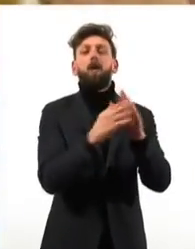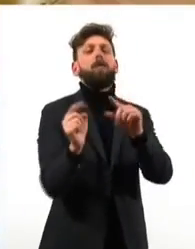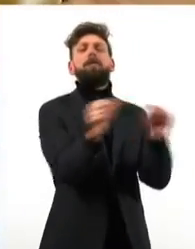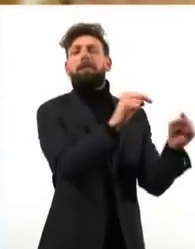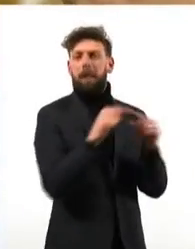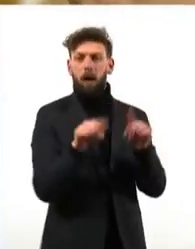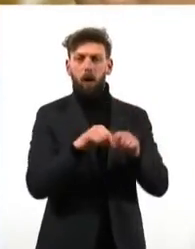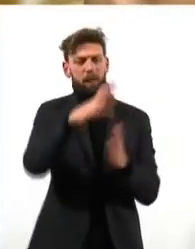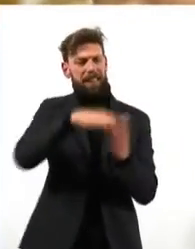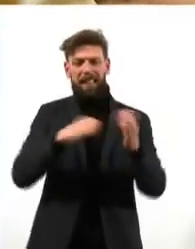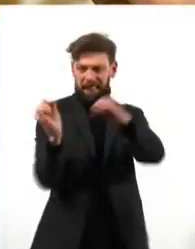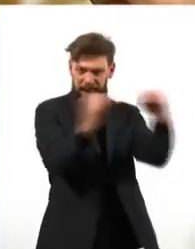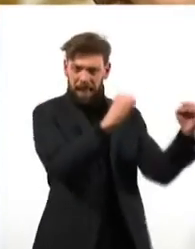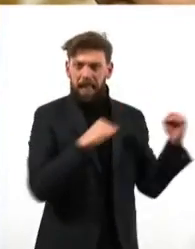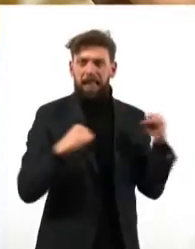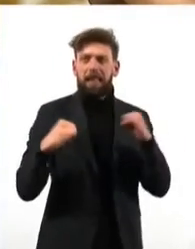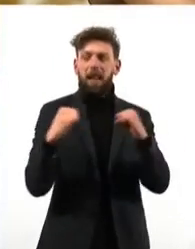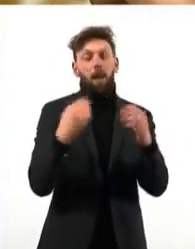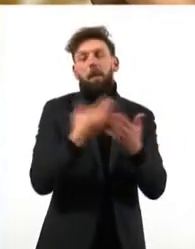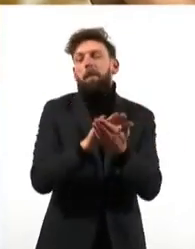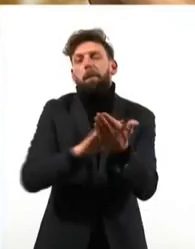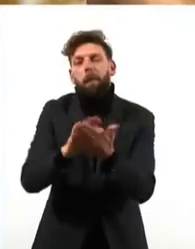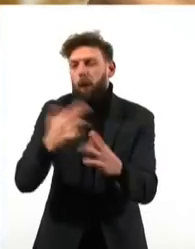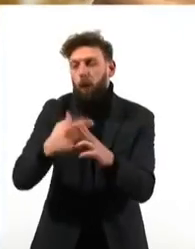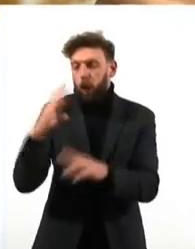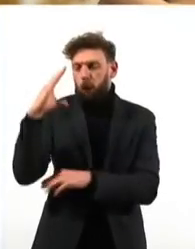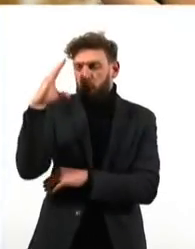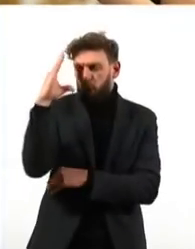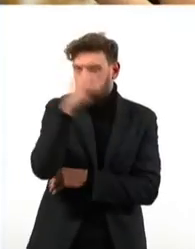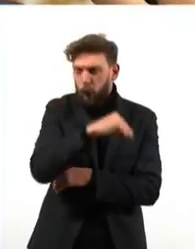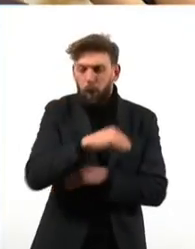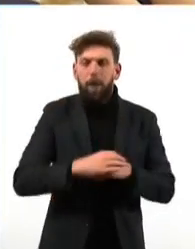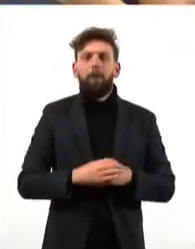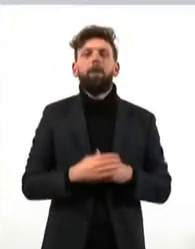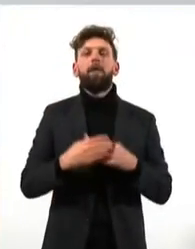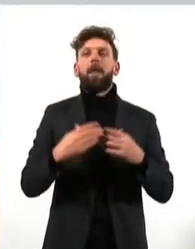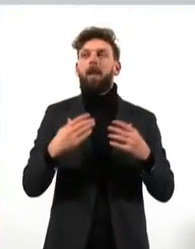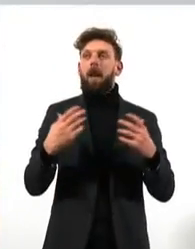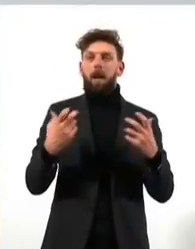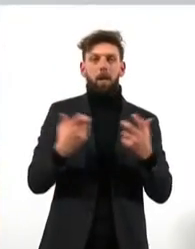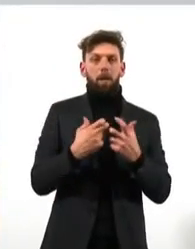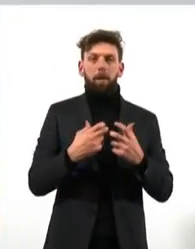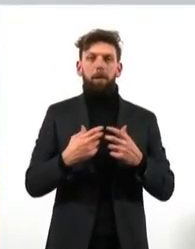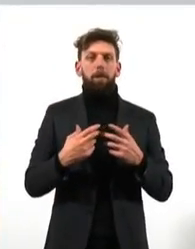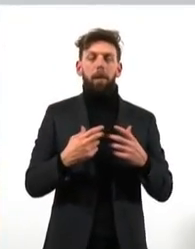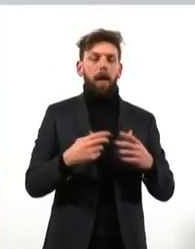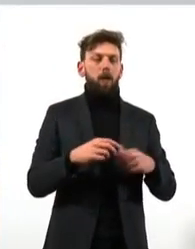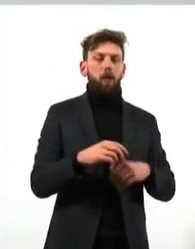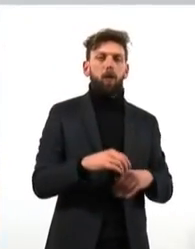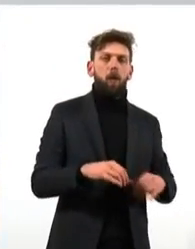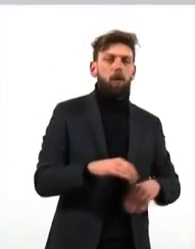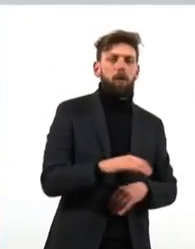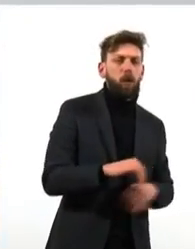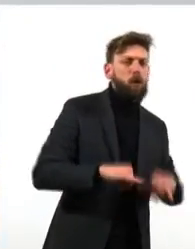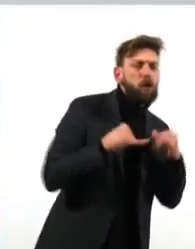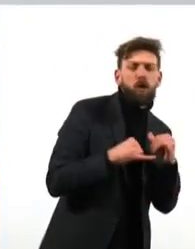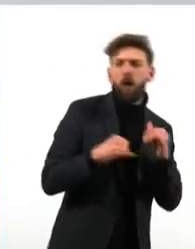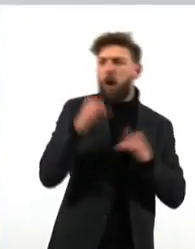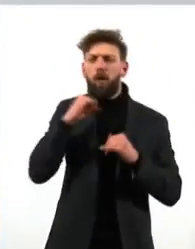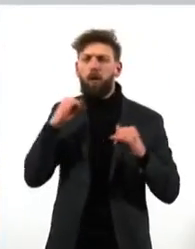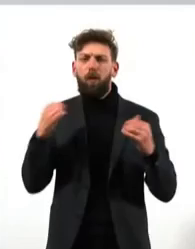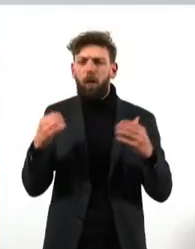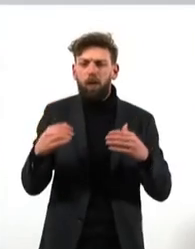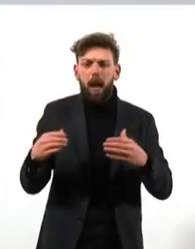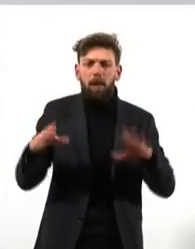Pardon ? Voilà, le nom m'échappe. Et donc la cohabitation entre différentes générations dans les appartements, entre